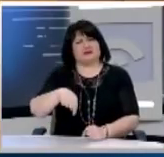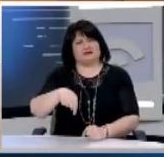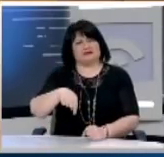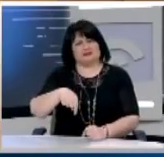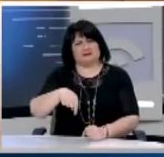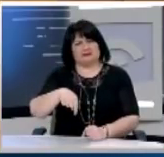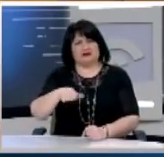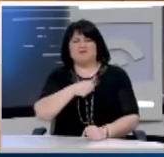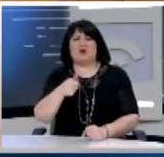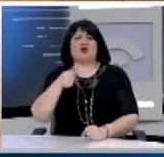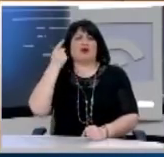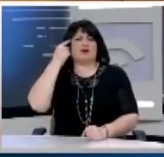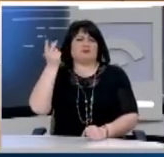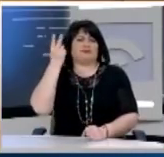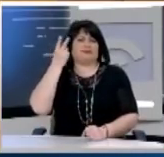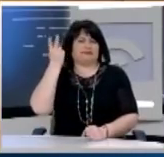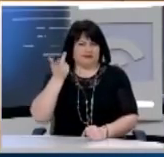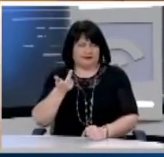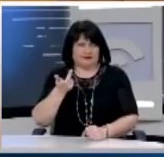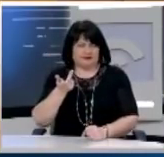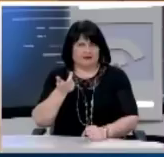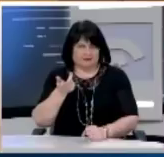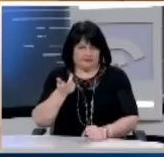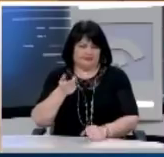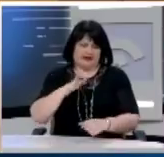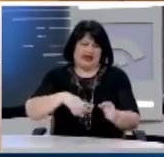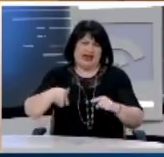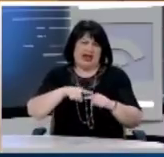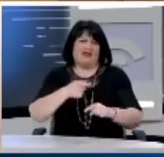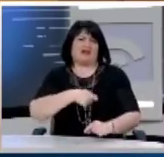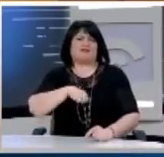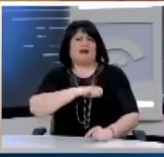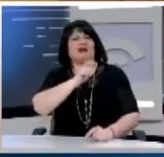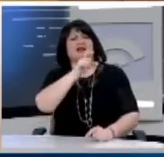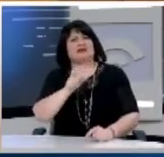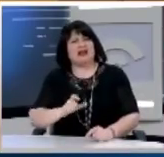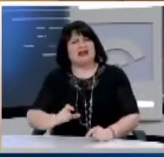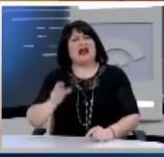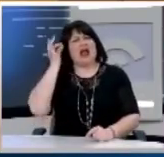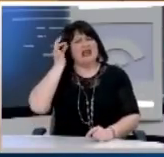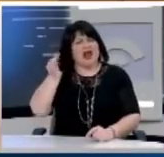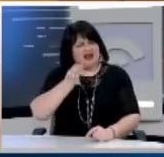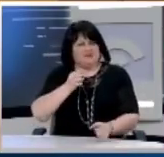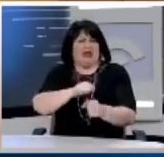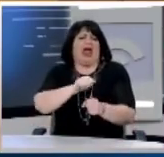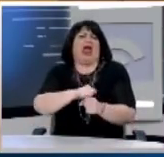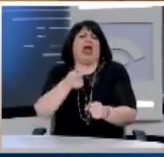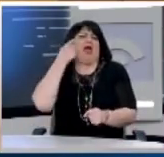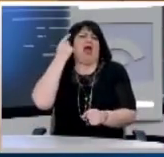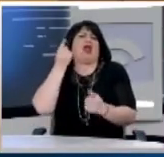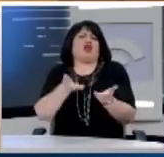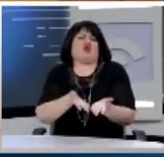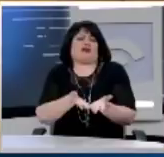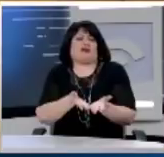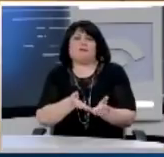και δεν υπάρχουν μόνο ανόητοι στην Ελλάδα για τον Μάνφρεντ Βέμπερ, στην Ισπανία και στην Ιταλία και στη Γαλλία, δεν